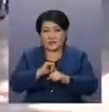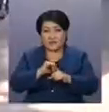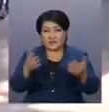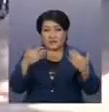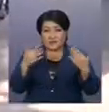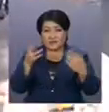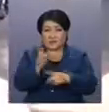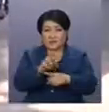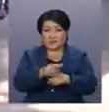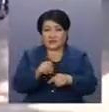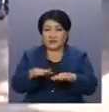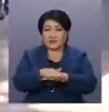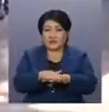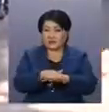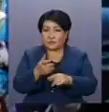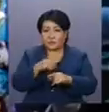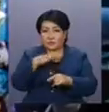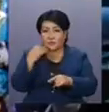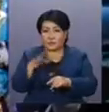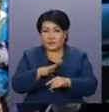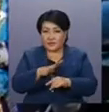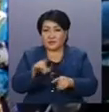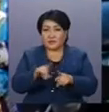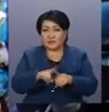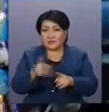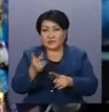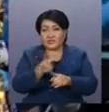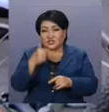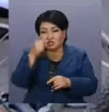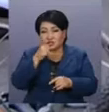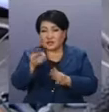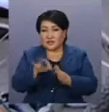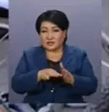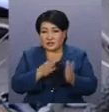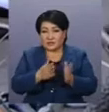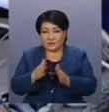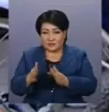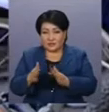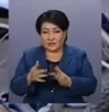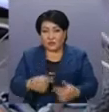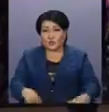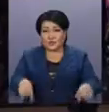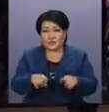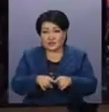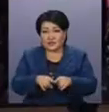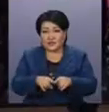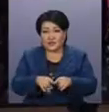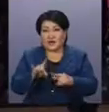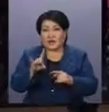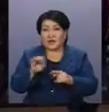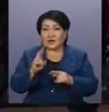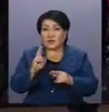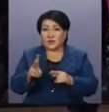қарасы көп болды. Қауіпті спорт түрлерінен жарыс осымен екінші жыл қатарынан ұйымдастырылып, ролик пен самокат